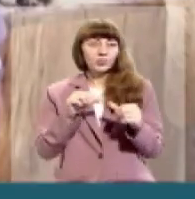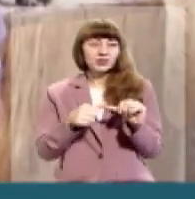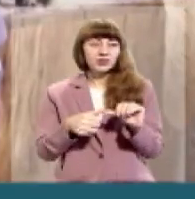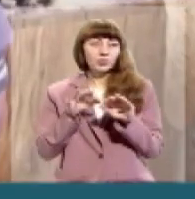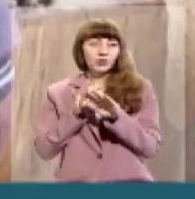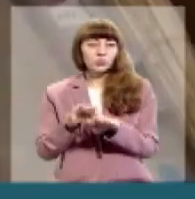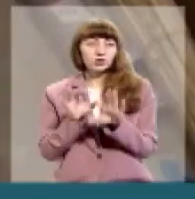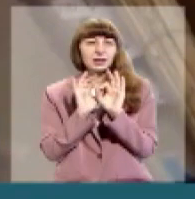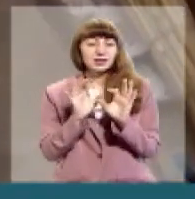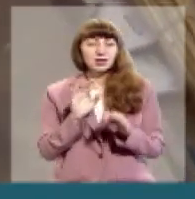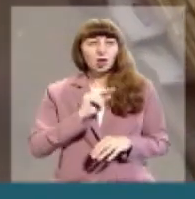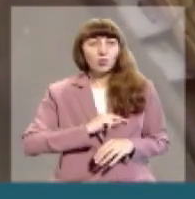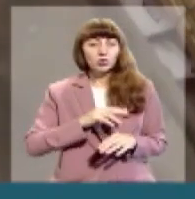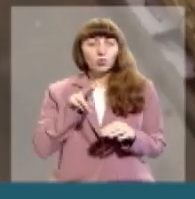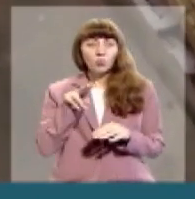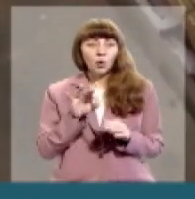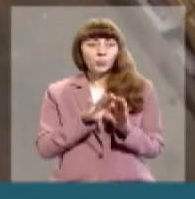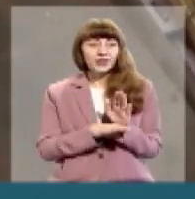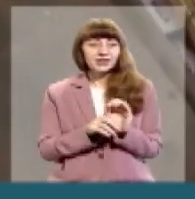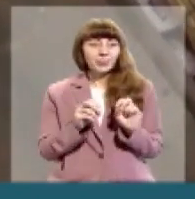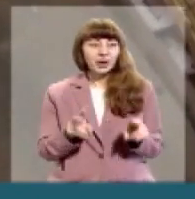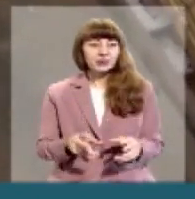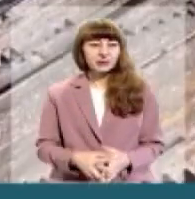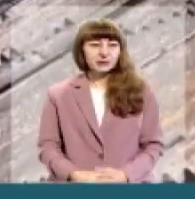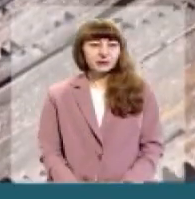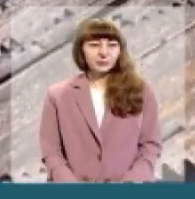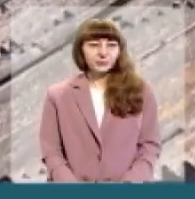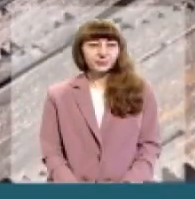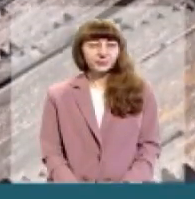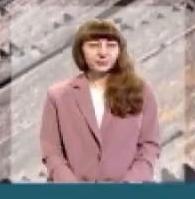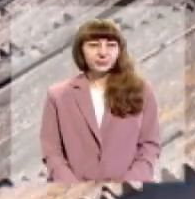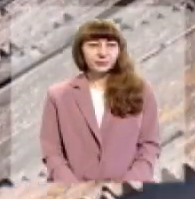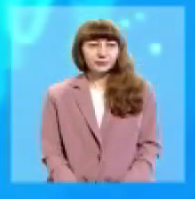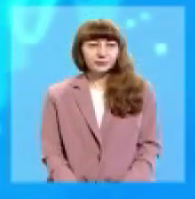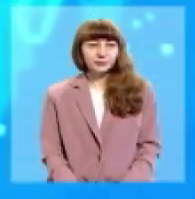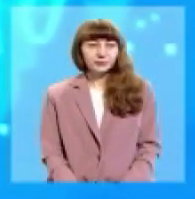түсіндіру жұмыстары да тұрақты түрде жүргізілмек. Ақбота Дүйсенбай, Қостанай телеарнасы.